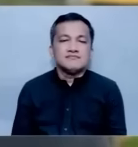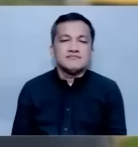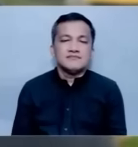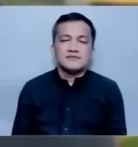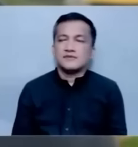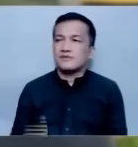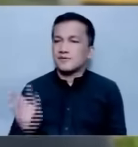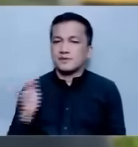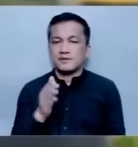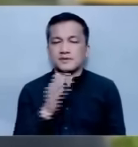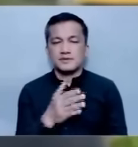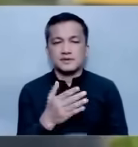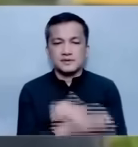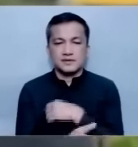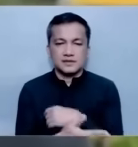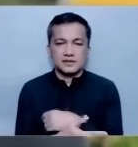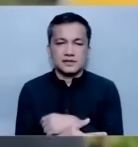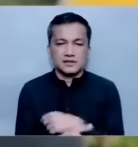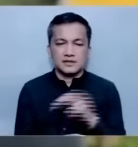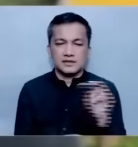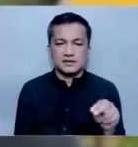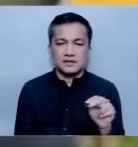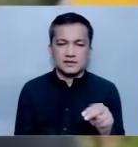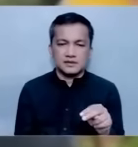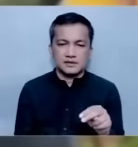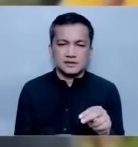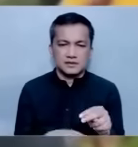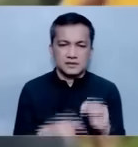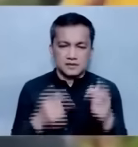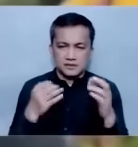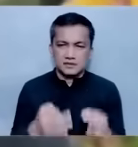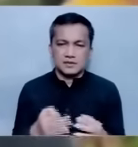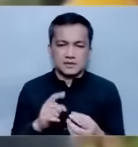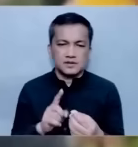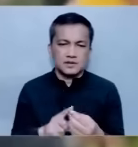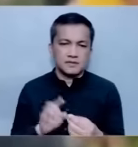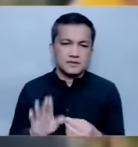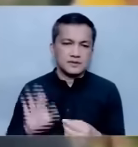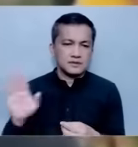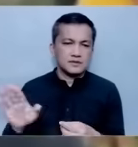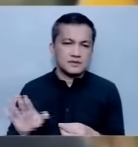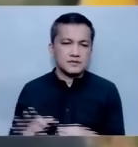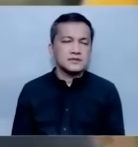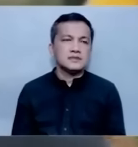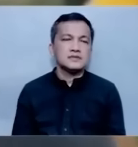bansa. Kailangan na pag nag-desisyon tungkol sa bagay na yan, yung